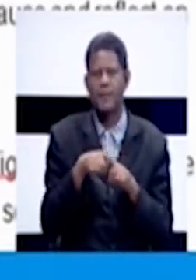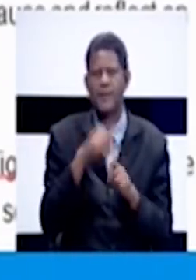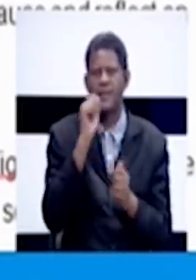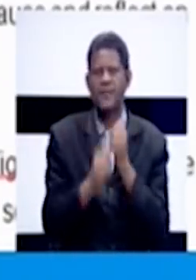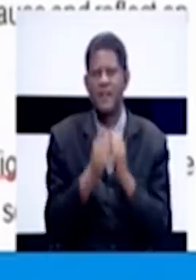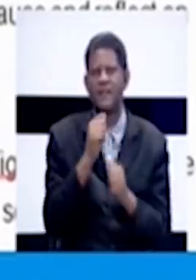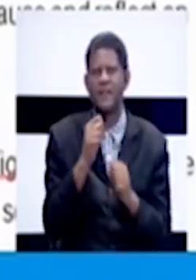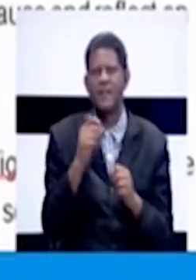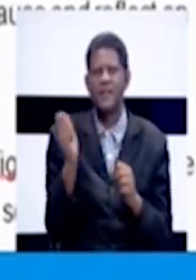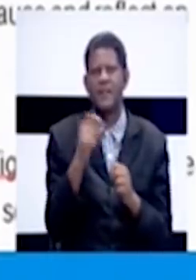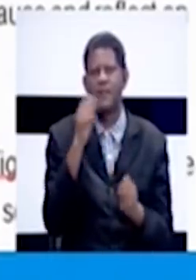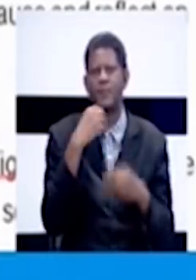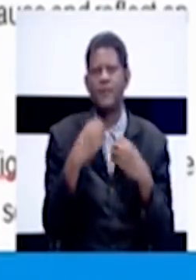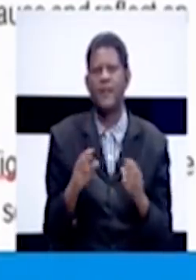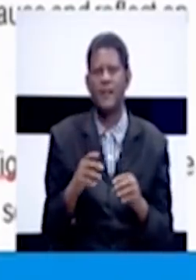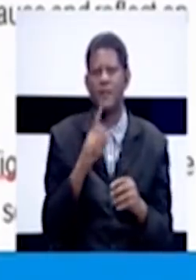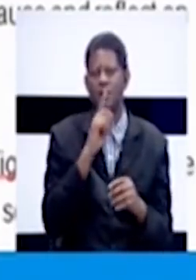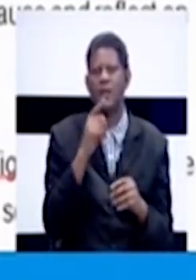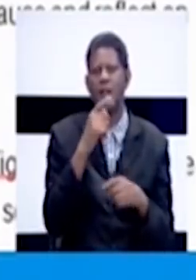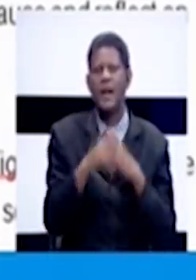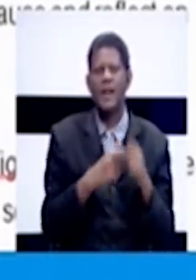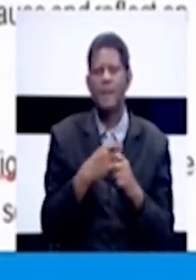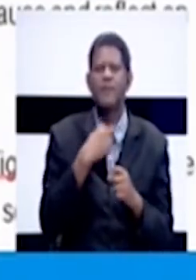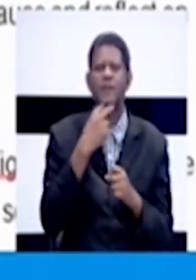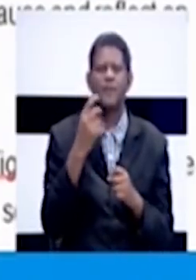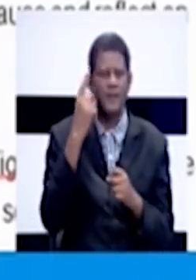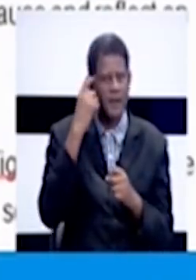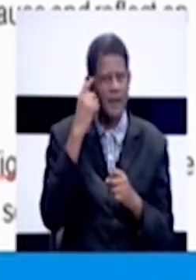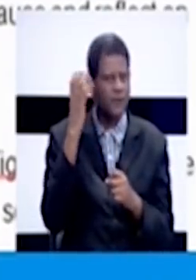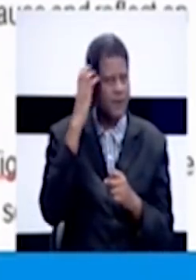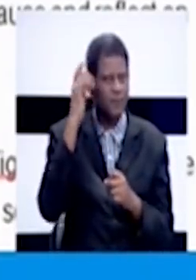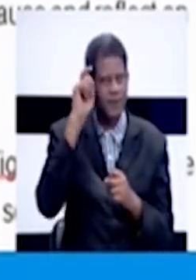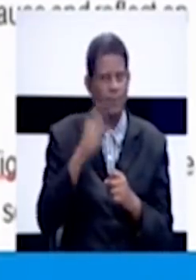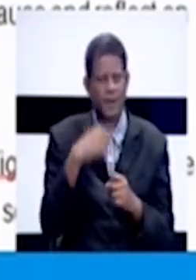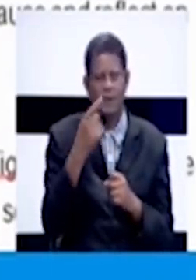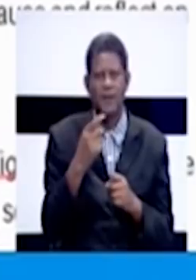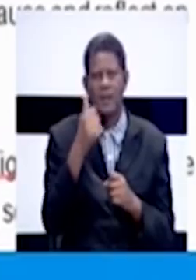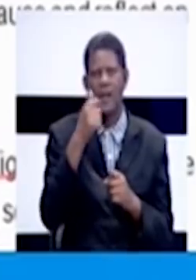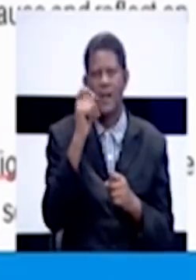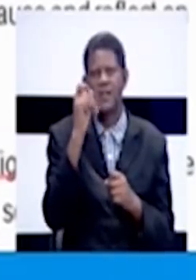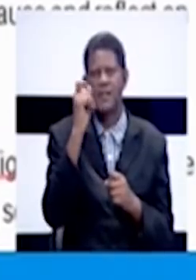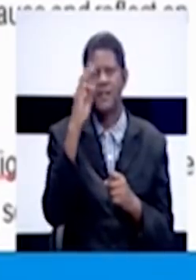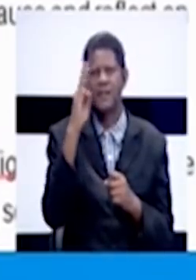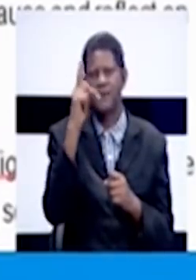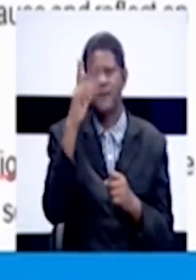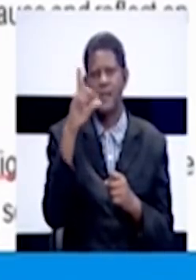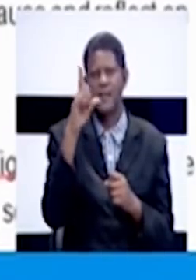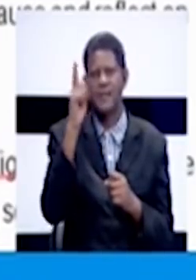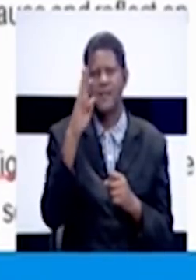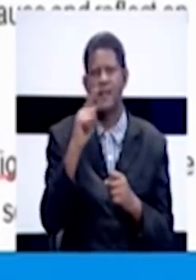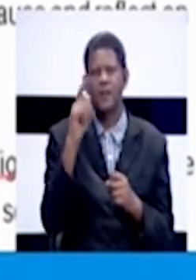ጨፍጫፍን ምጽናት ዘርእን እዩ ስለዚ ዓለም ድምፂ ተጋሩ ክትሰምዕ ይግባእ ይብል ኣጃንስ ፍራንስ ፕረስ ብወገኑ ኣብ ውሽጢ 20